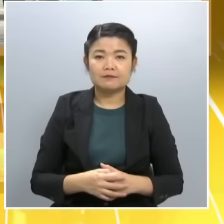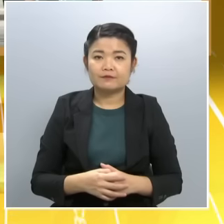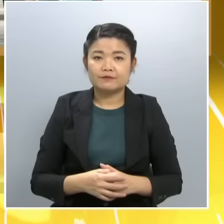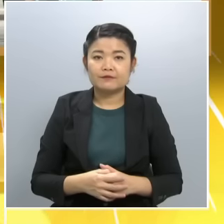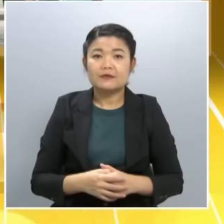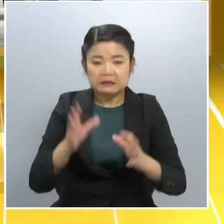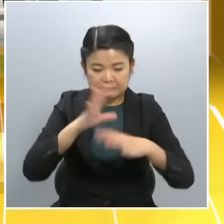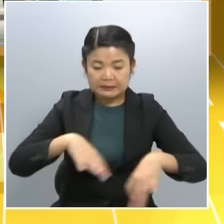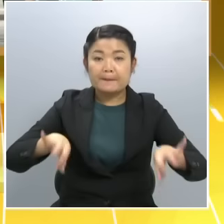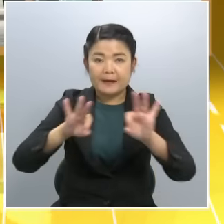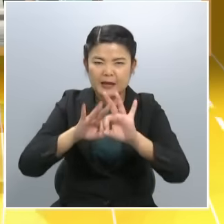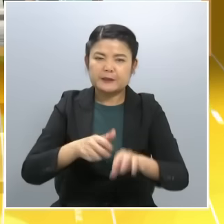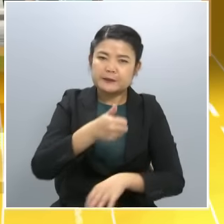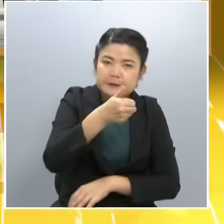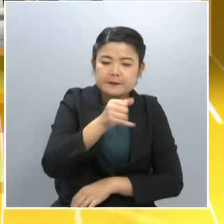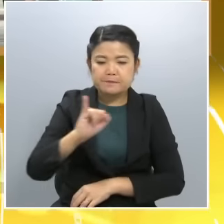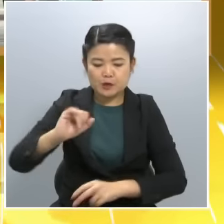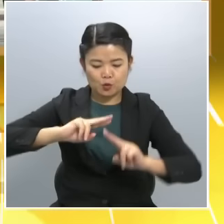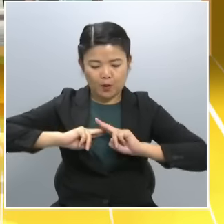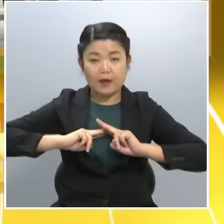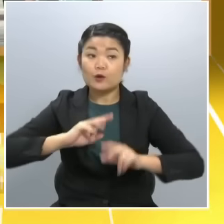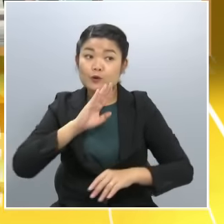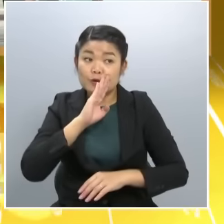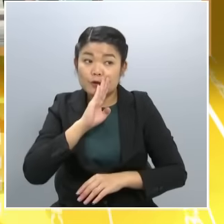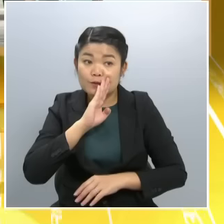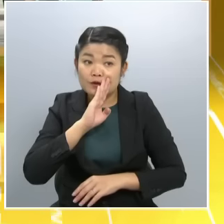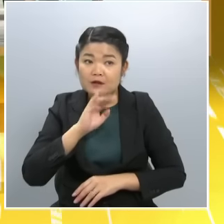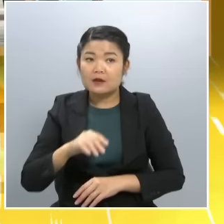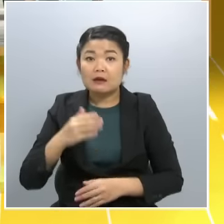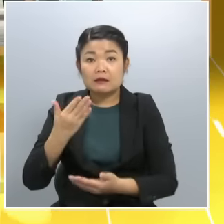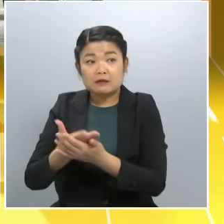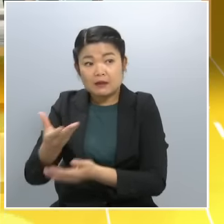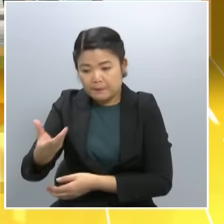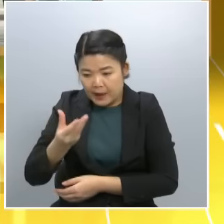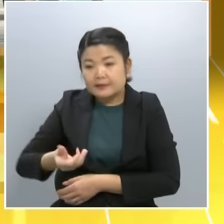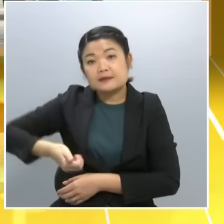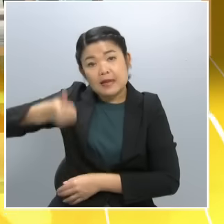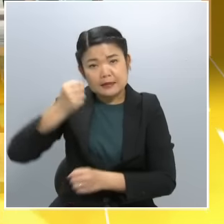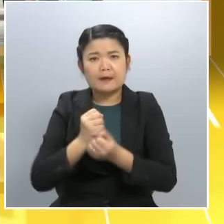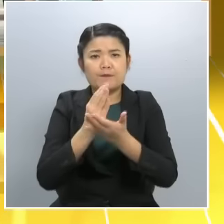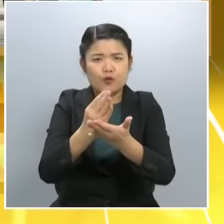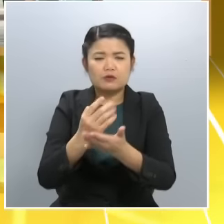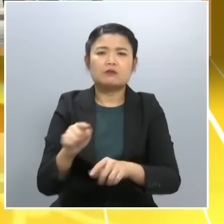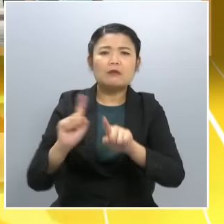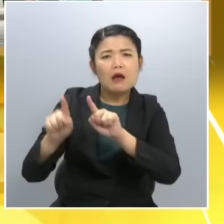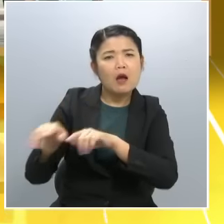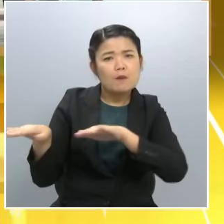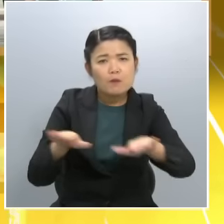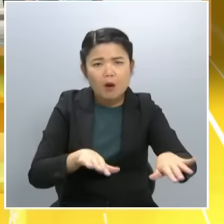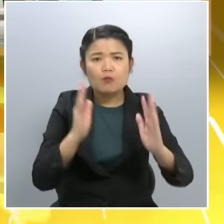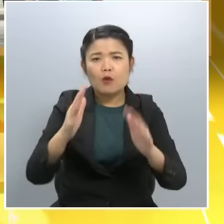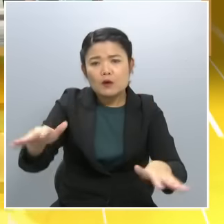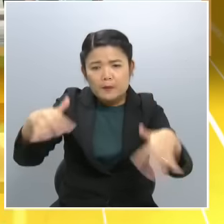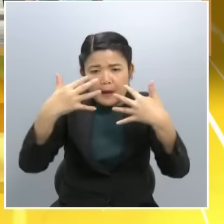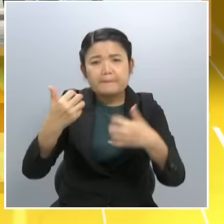สำคัญที่สุดนะครับวันหนึ่งถ้าได้มรดกแล้วอ่ะทำบุญบ้างเค้าน่ะพร้อมทุกอย่างหน้าตาเค้าก็พร้อมนะครับเสน่ห์เค้าก็มีครับ